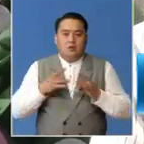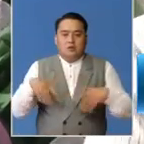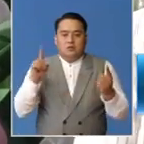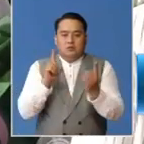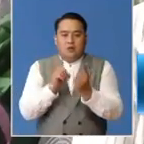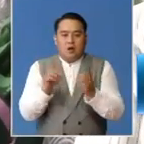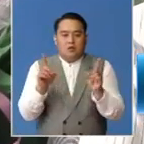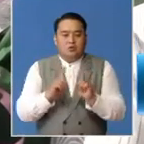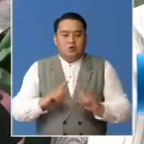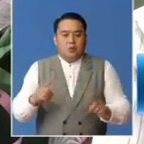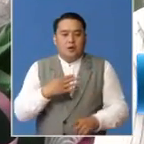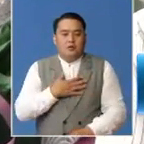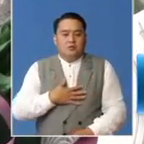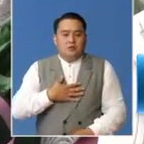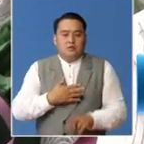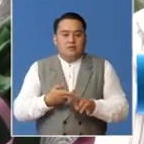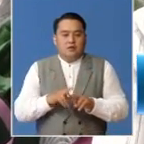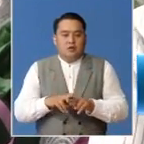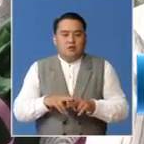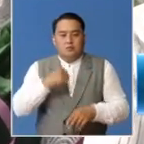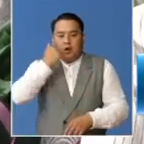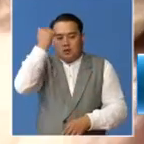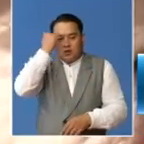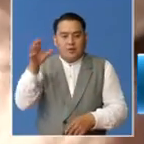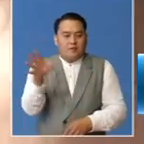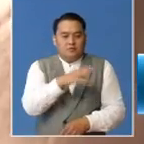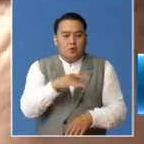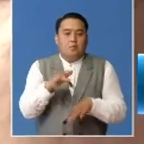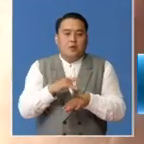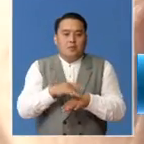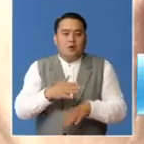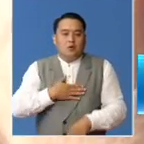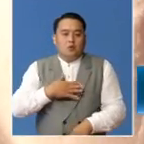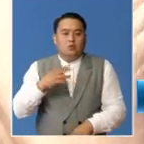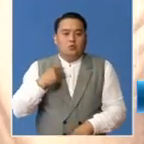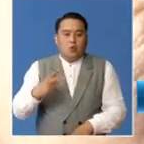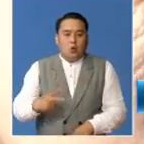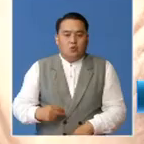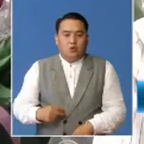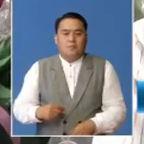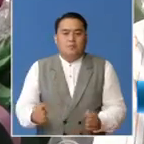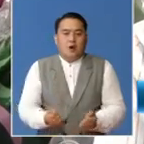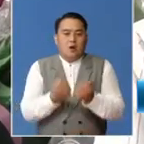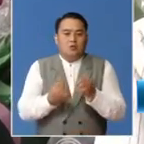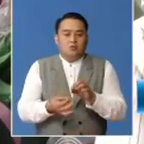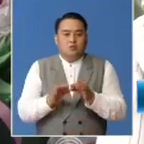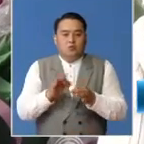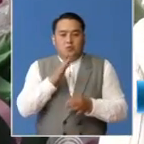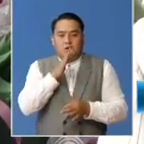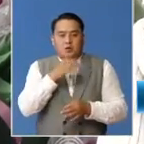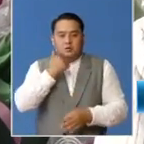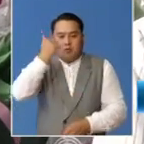встреча имеет особое значение для каждого спортсмена. Спасибо большое всем, кто болел за мою дочь, переживал за нее, поддерживал в трудную минуту.